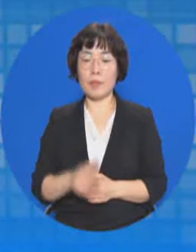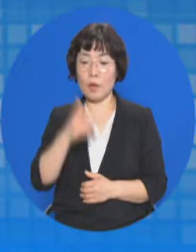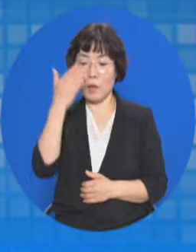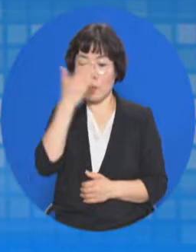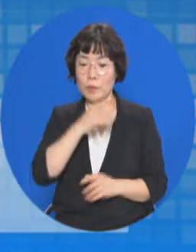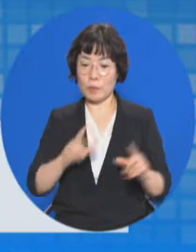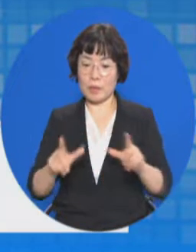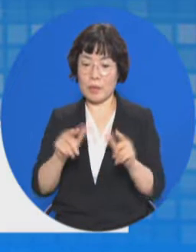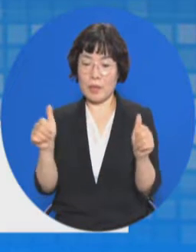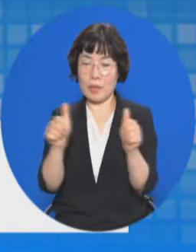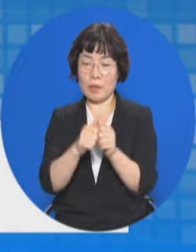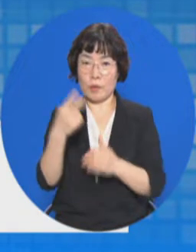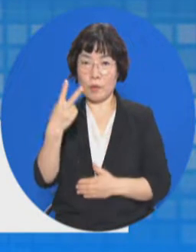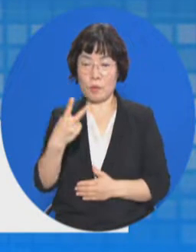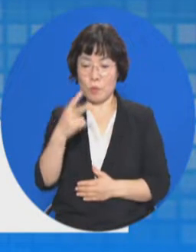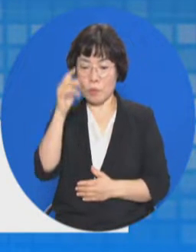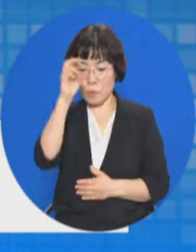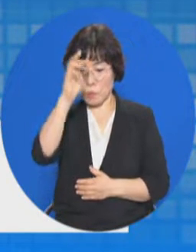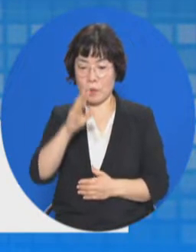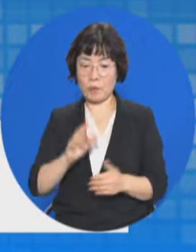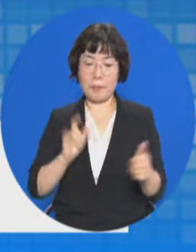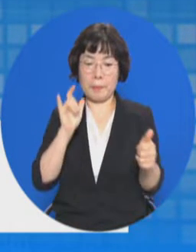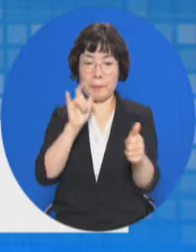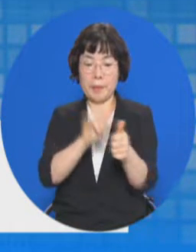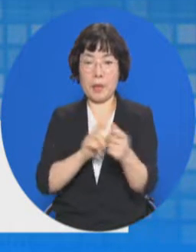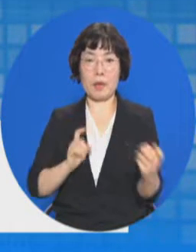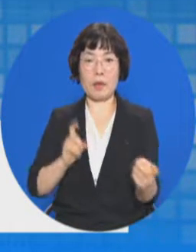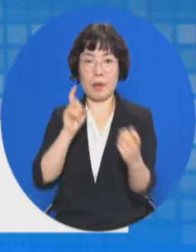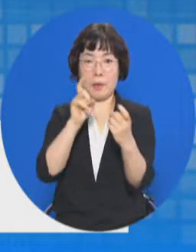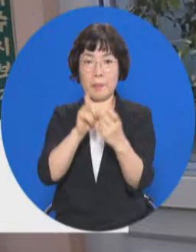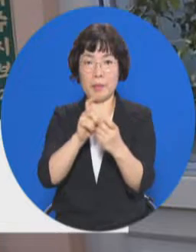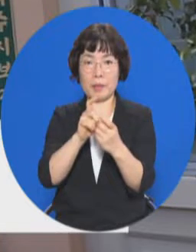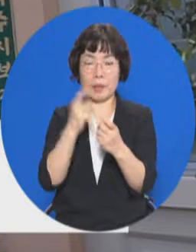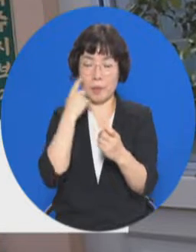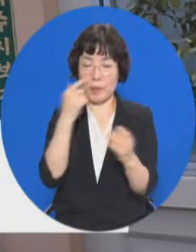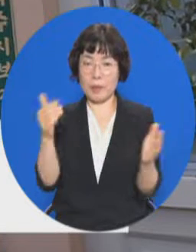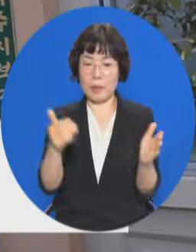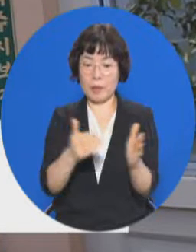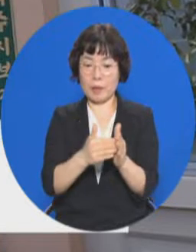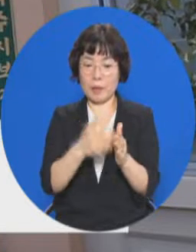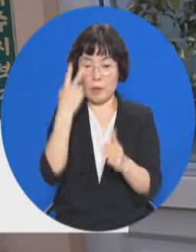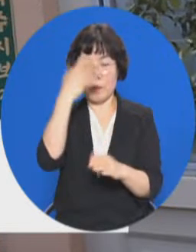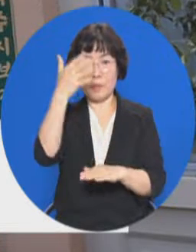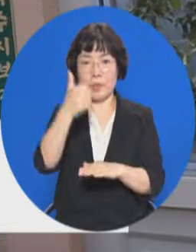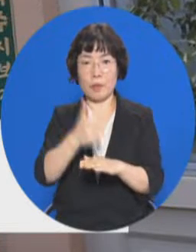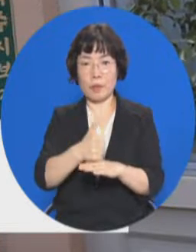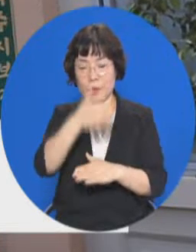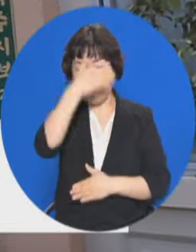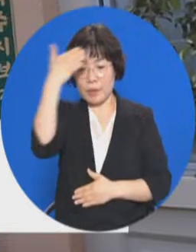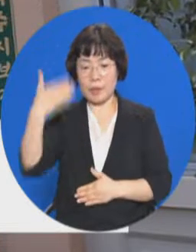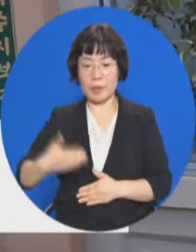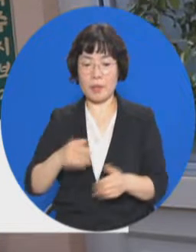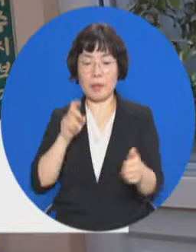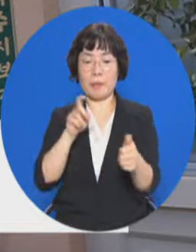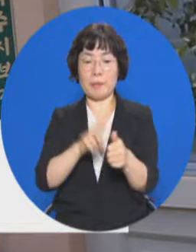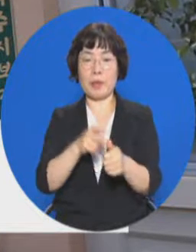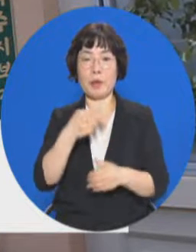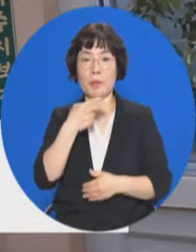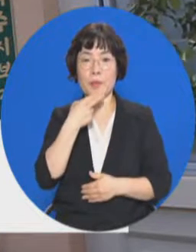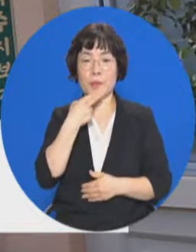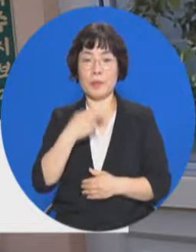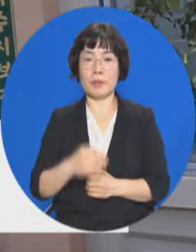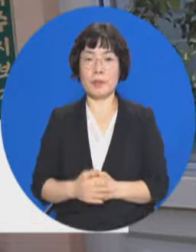여수에 거주하는 남성 두 명이 광주 지역 확진자와 접촉한 것으로 확인됐지만 진단검사에서 다행히 음성 판정을